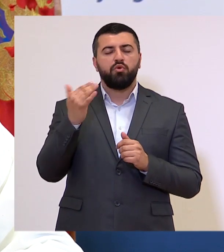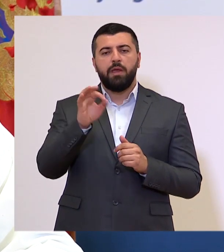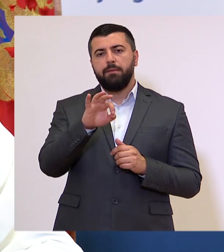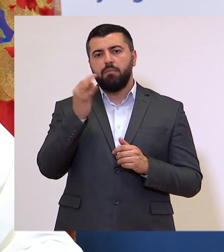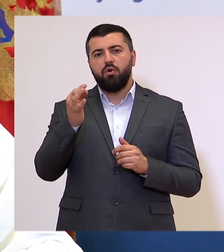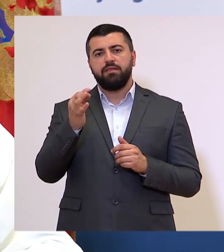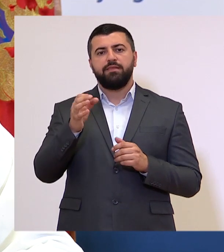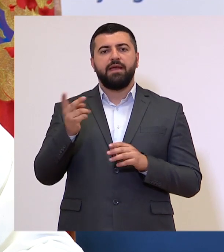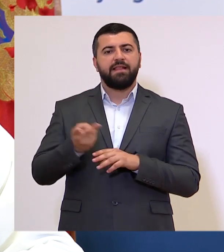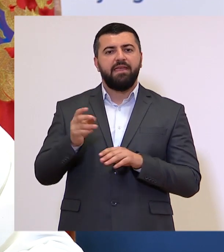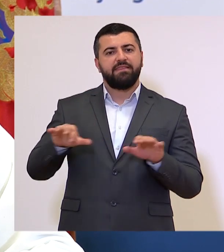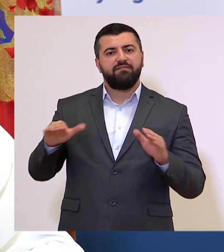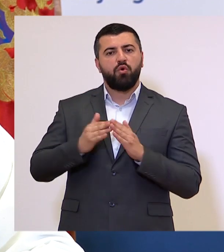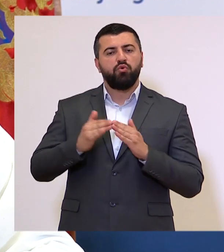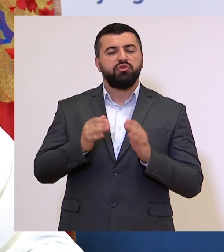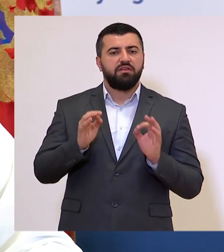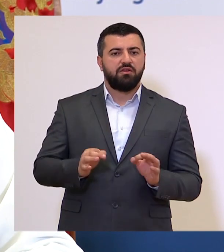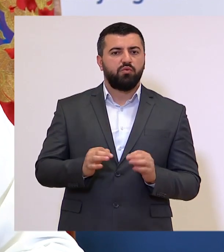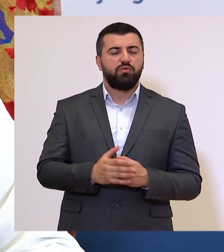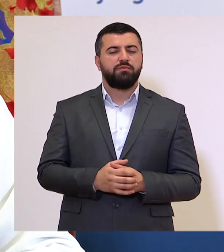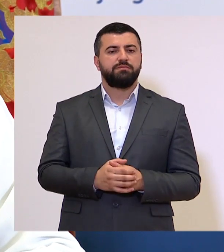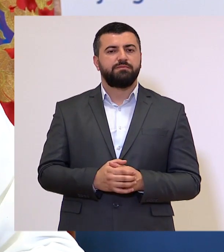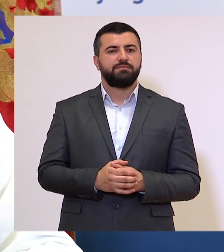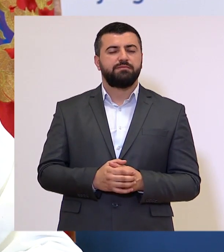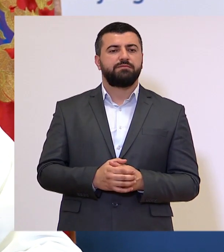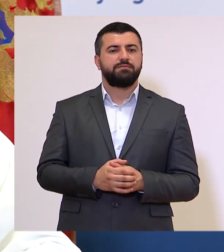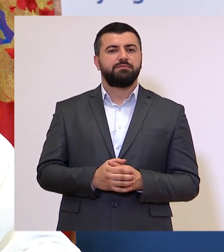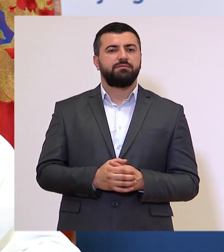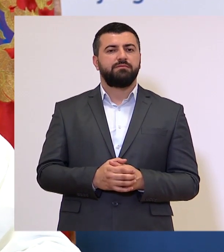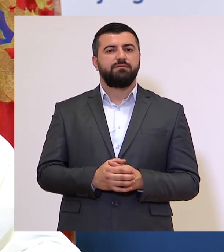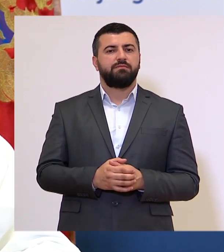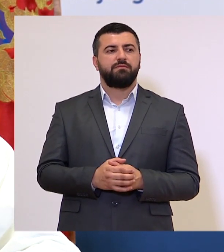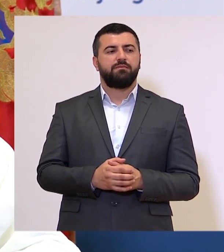vojnom sistemu rezervu ukoliko se nešto desi.